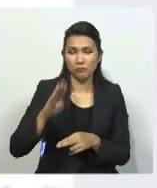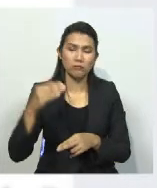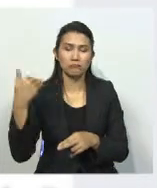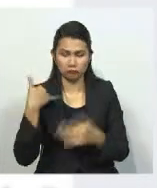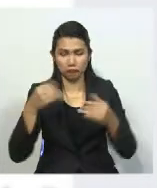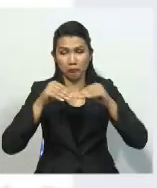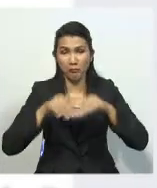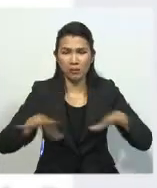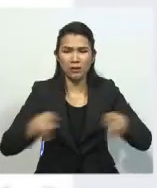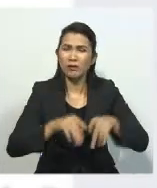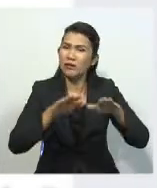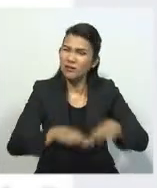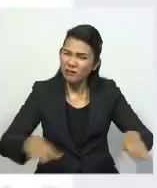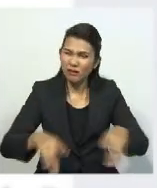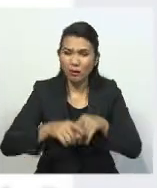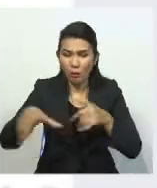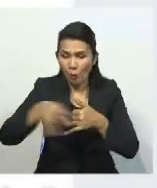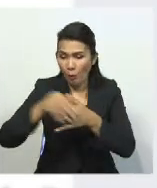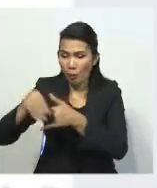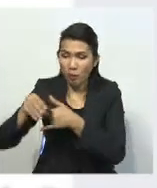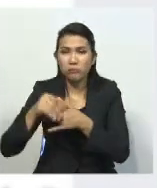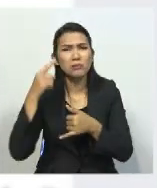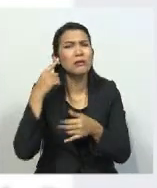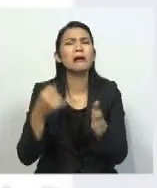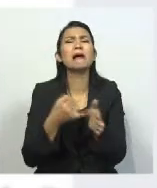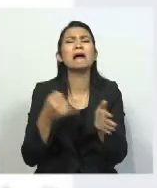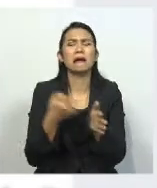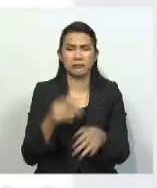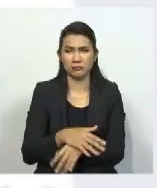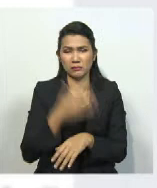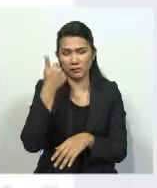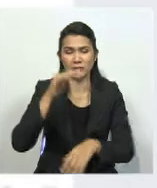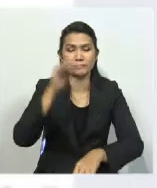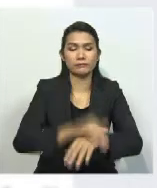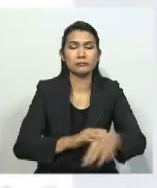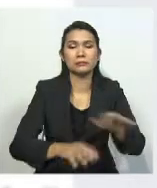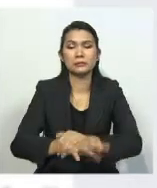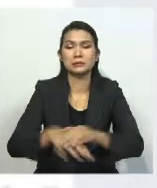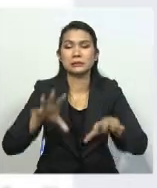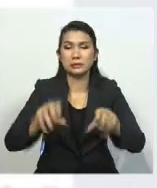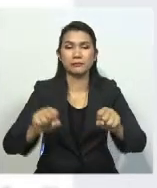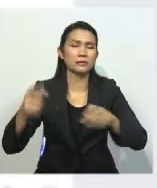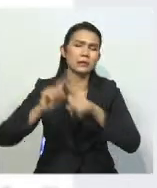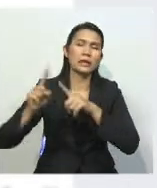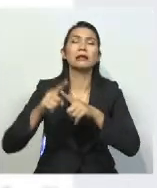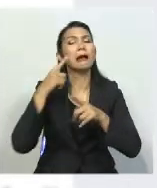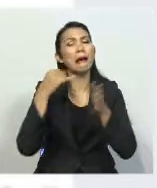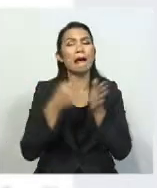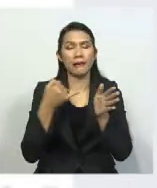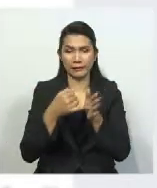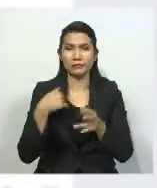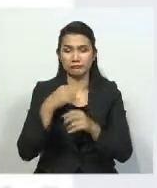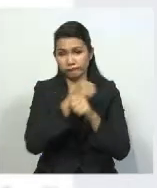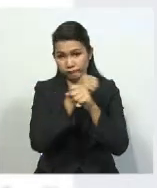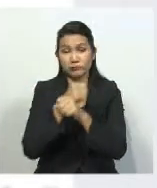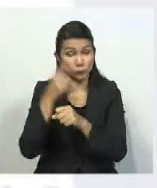งเรียนเลยที่เด็กๆตัวเล็กๆเนี่ยนะคะติดกันคือติดง่ายเพราะว่าด้วยการสัมผัสมือสัมผัสกันแค่นี้แหละค่ะติดได้เลย ป้องกันก่อ